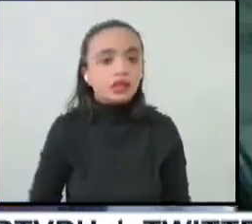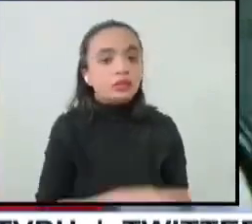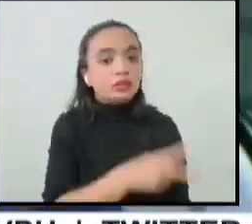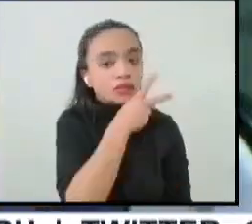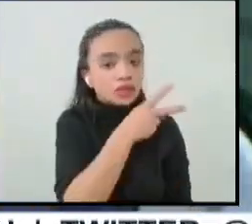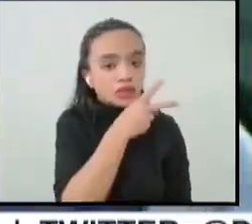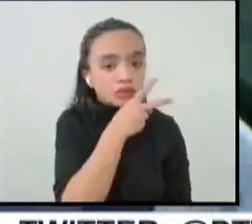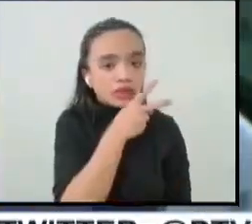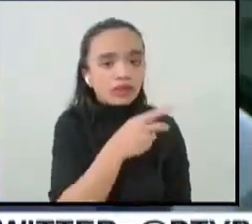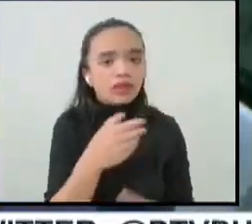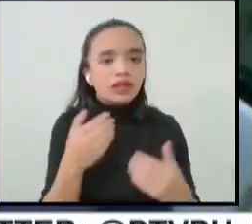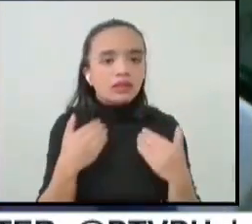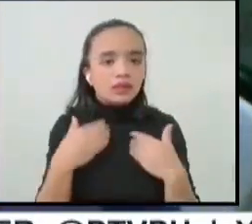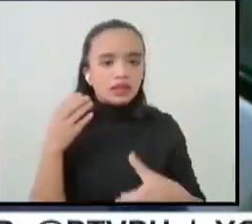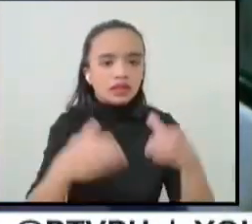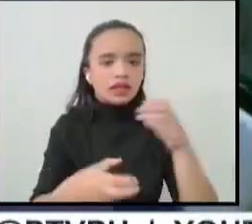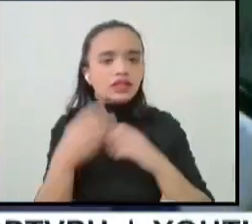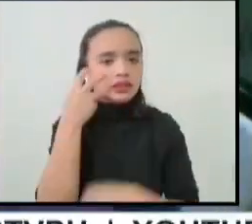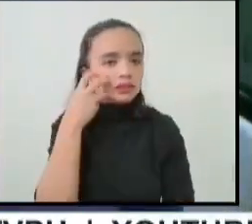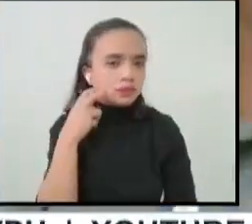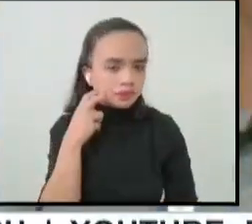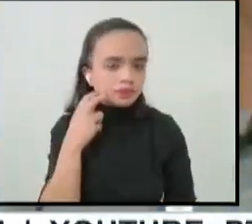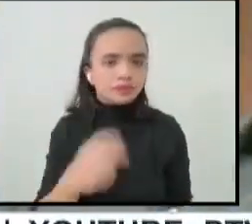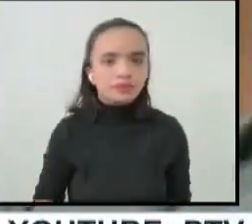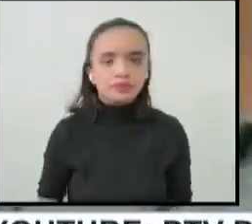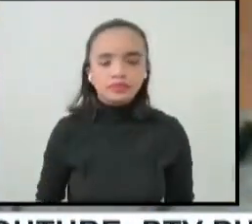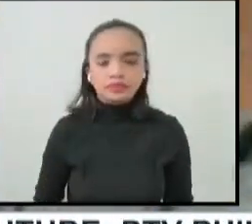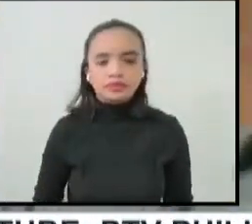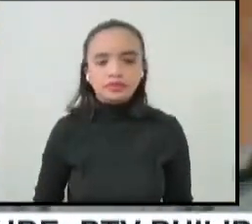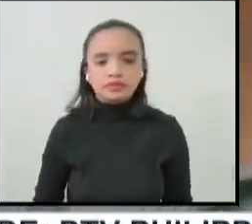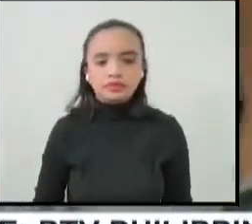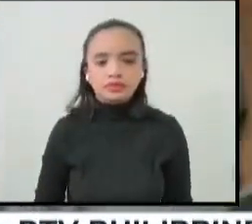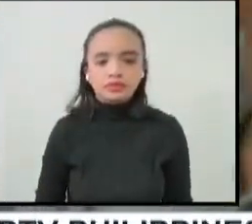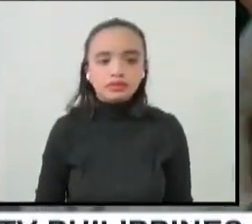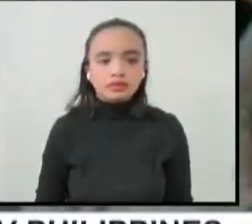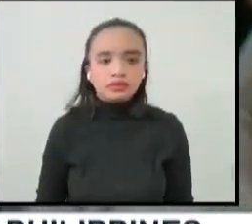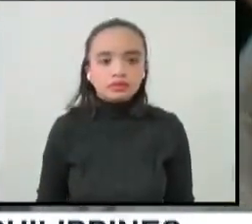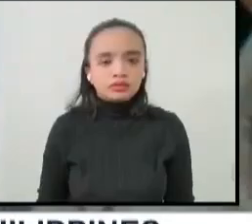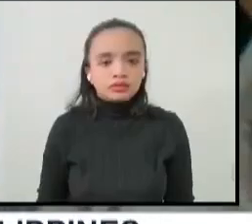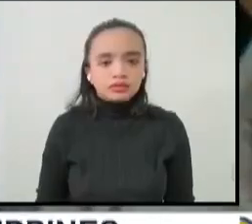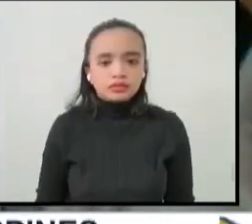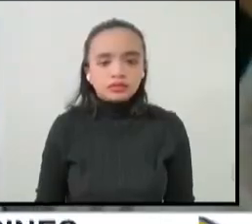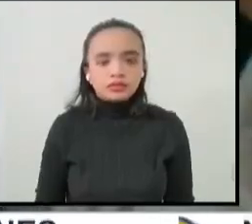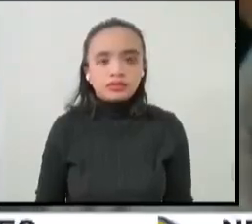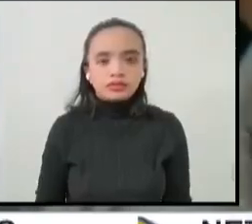robbery. Bien Manalo para sa Morning Show ng Bayan, Rise and Shine Pilipinas.